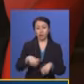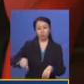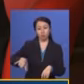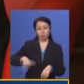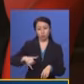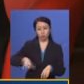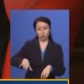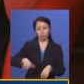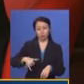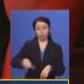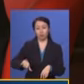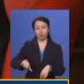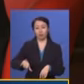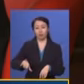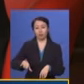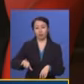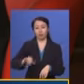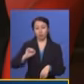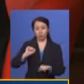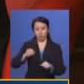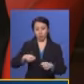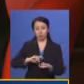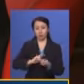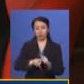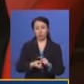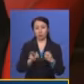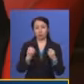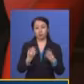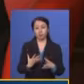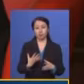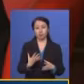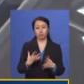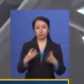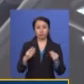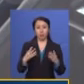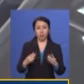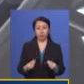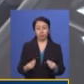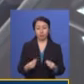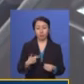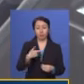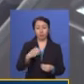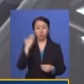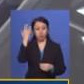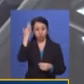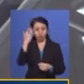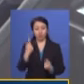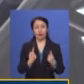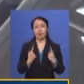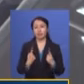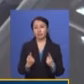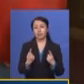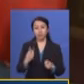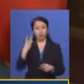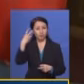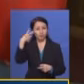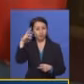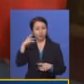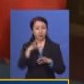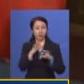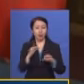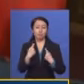чтобы заменять обычные пластиковые пакеты. Гузаль мечтает стать известным дизайнером и продавать